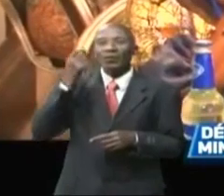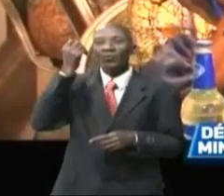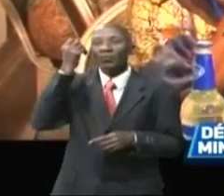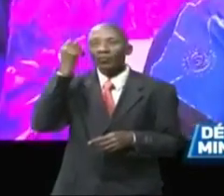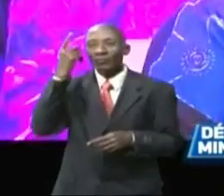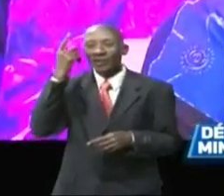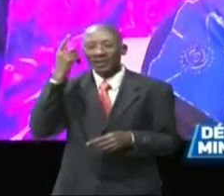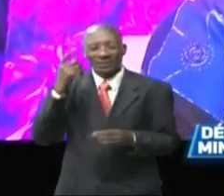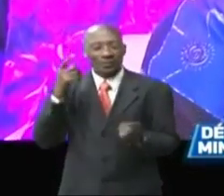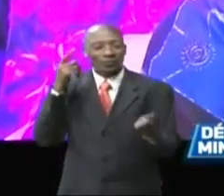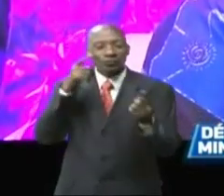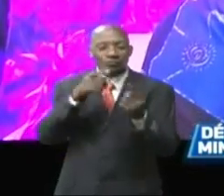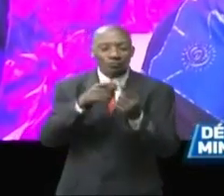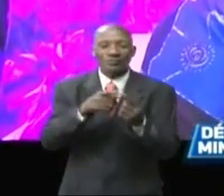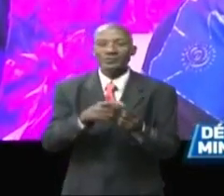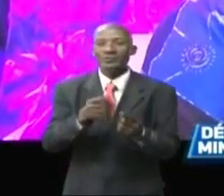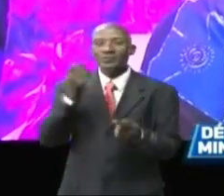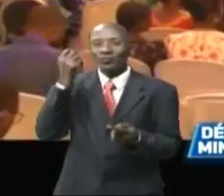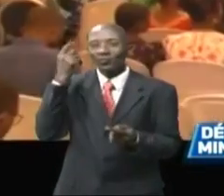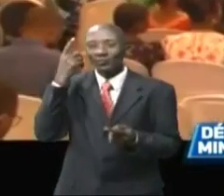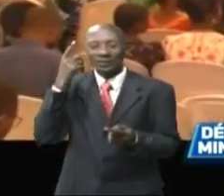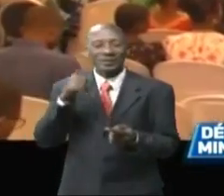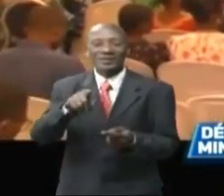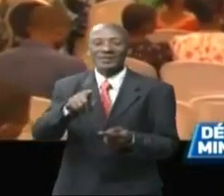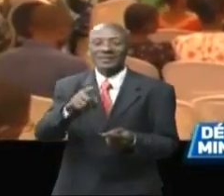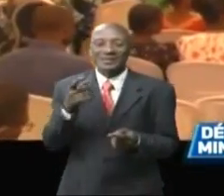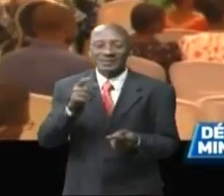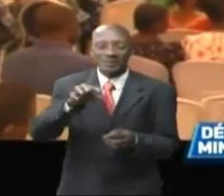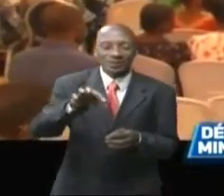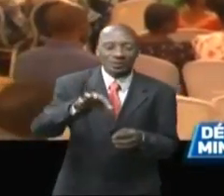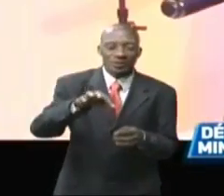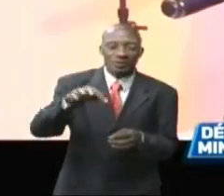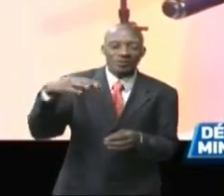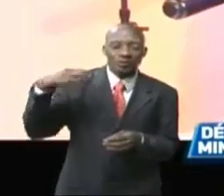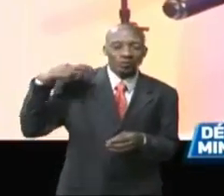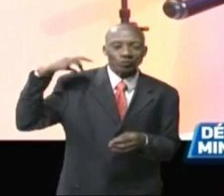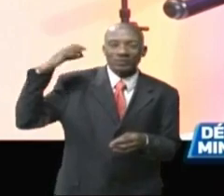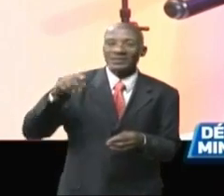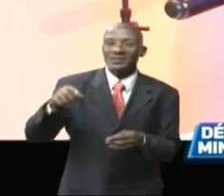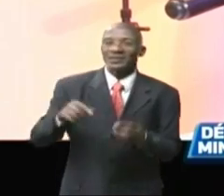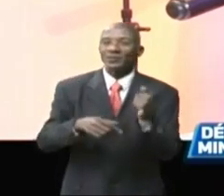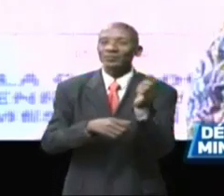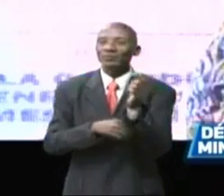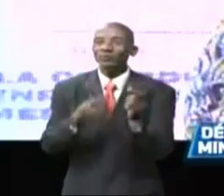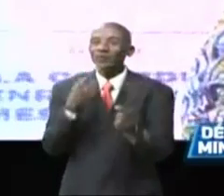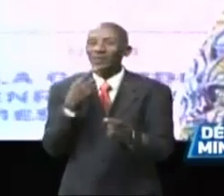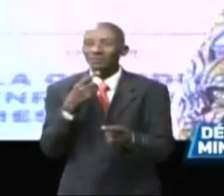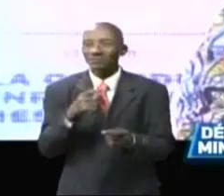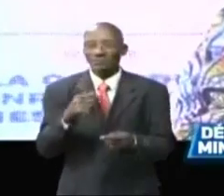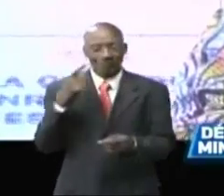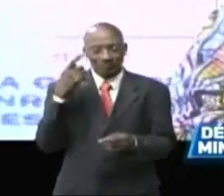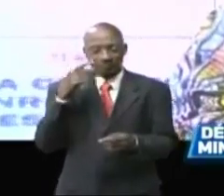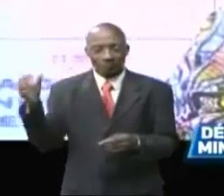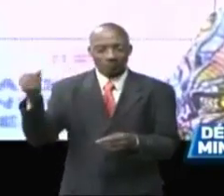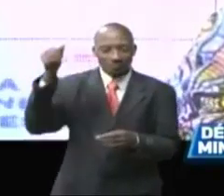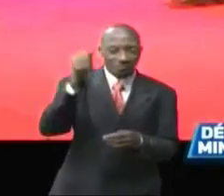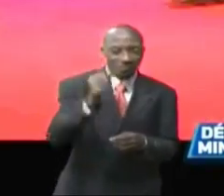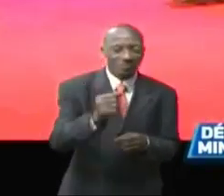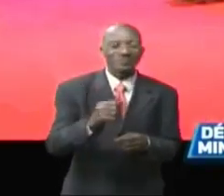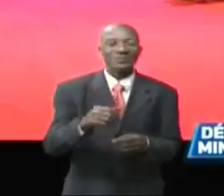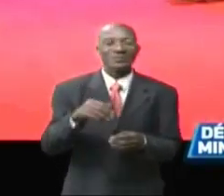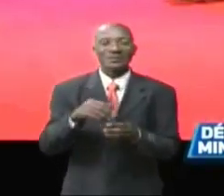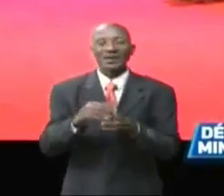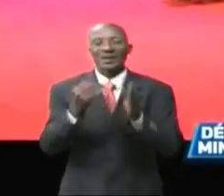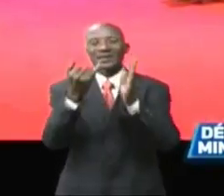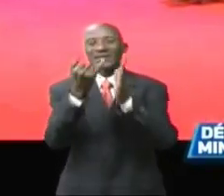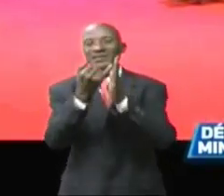Félix-Antoine Tshisekedi Tshilombo, dans la promotion et la protection des droits de la femme et a exprimé la disponibilité du gouvernement à